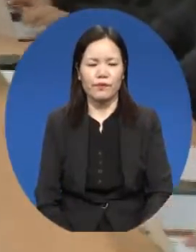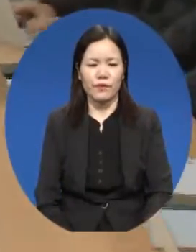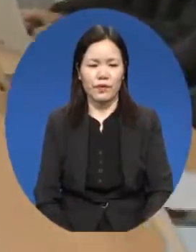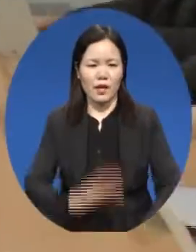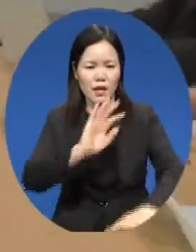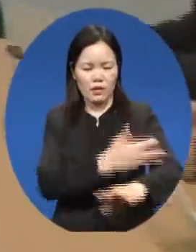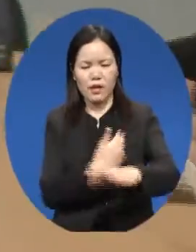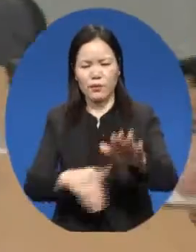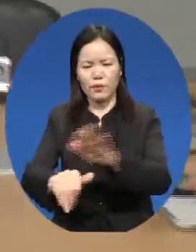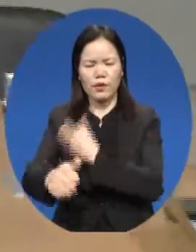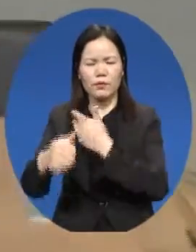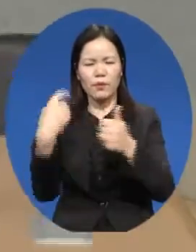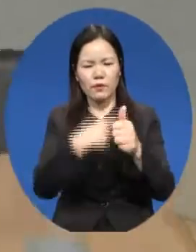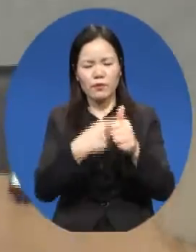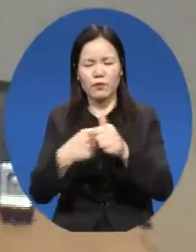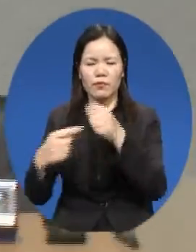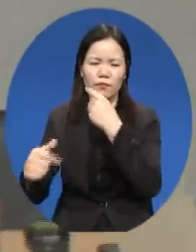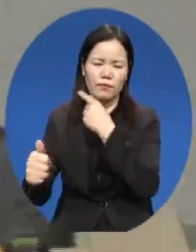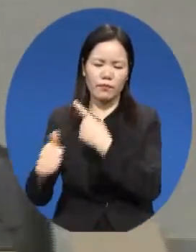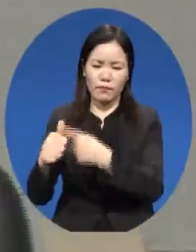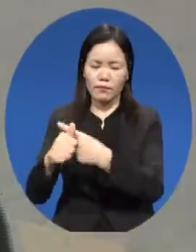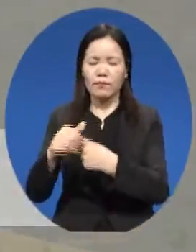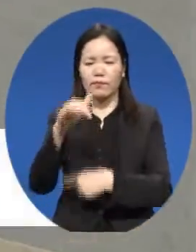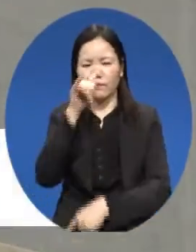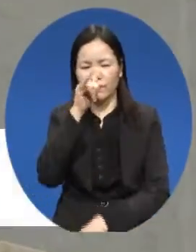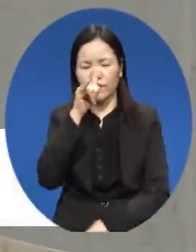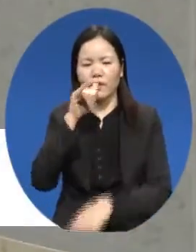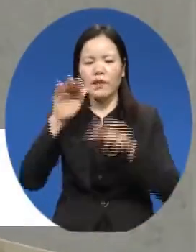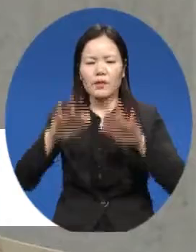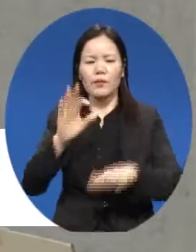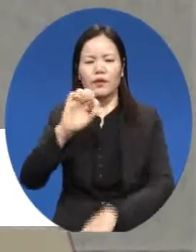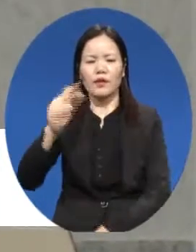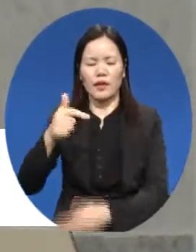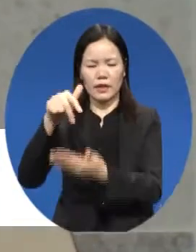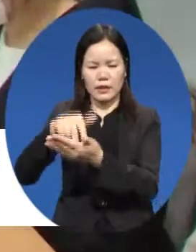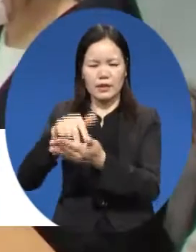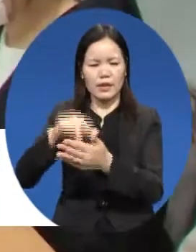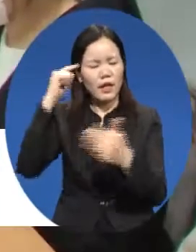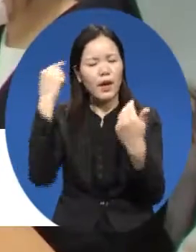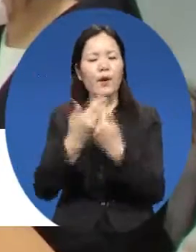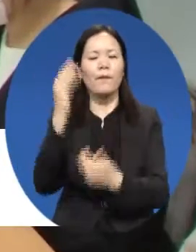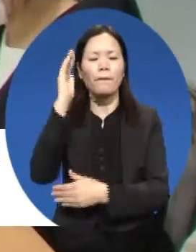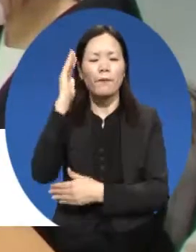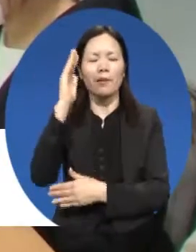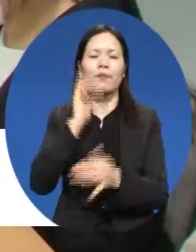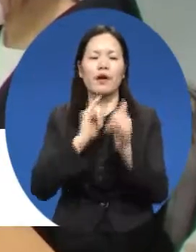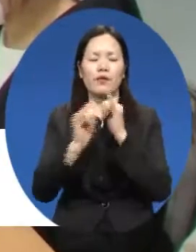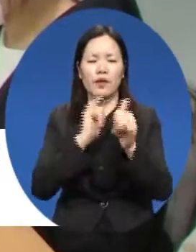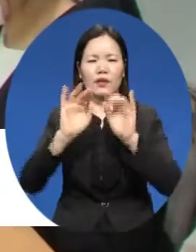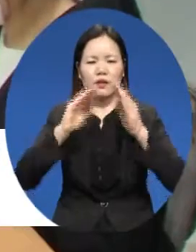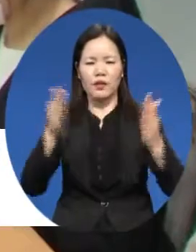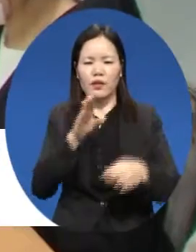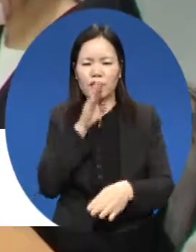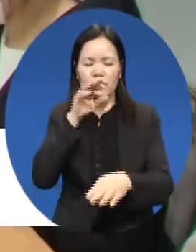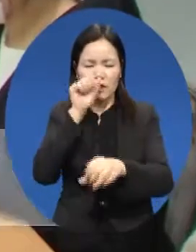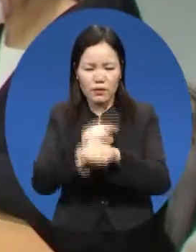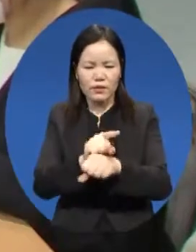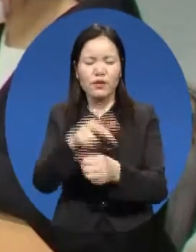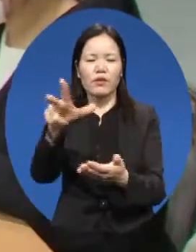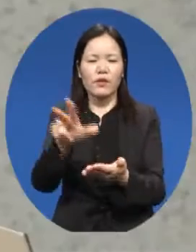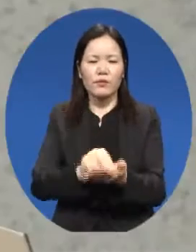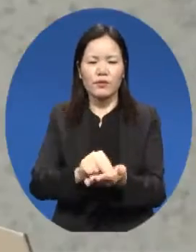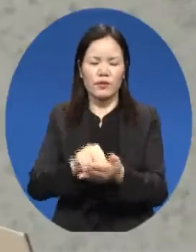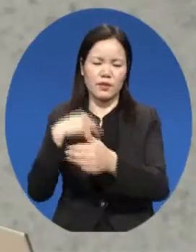내탓 공방을 하며 더 멀어진 상황인데 이번에는 안 후보 측이 반박 회견을 열어 진정성을 문제